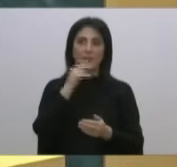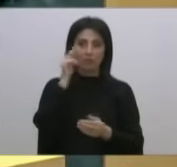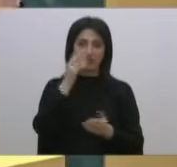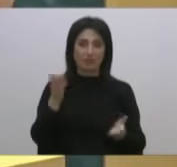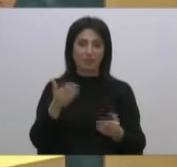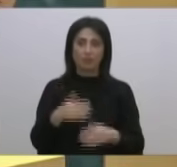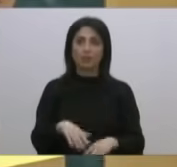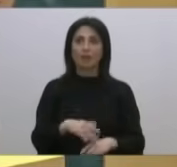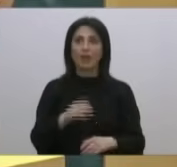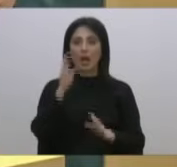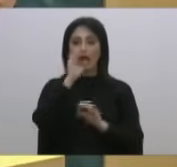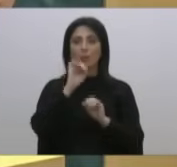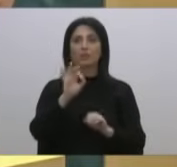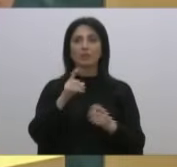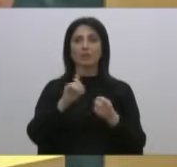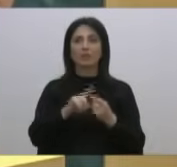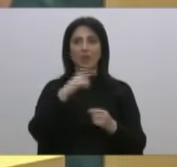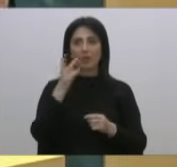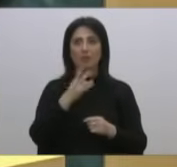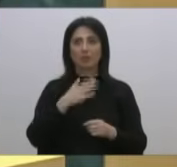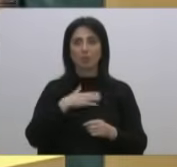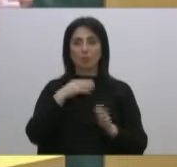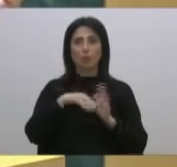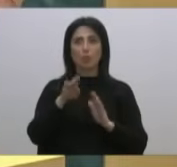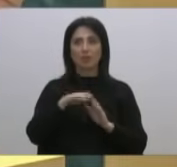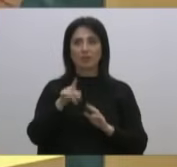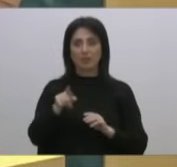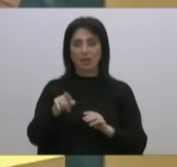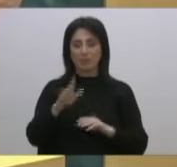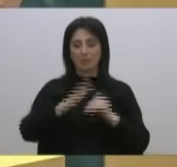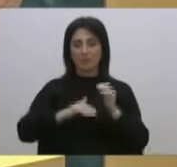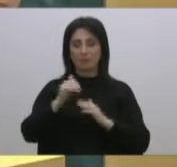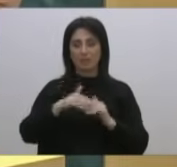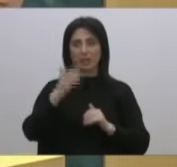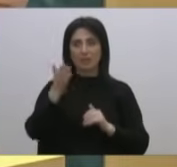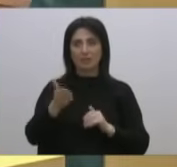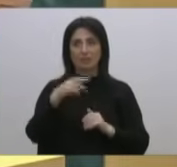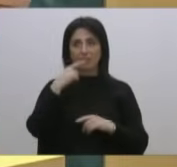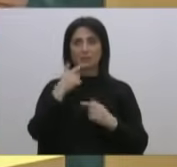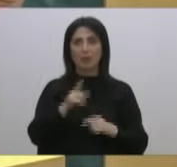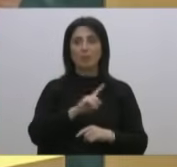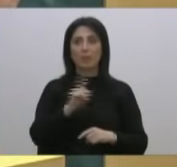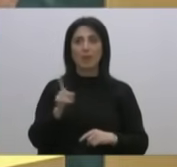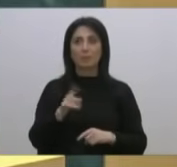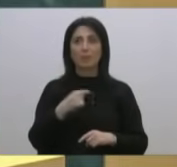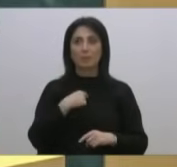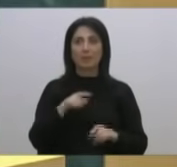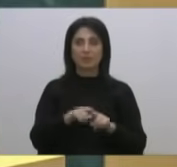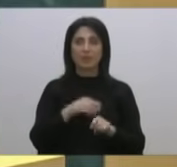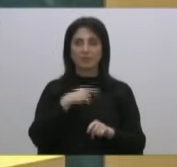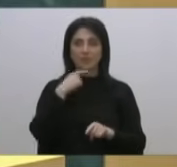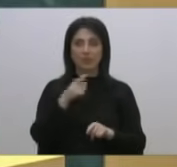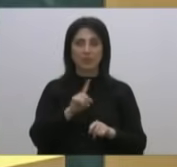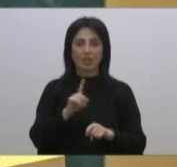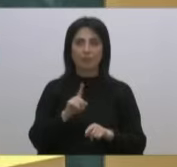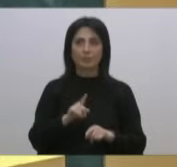coronavisal. Care mă zdați asta dacă știi, dar acum unde, ce îmi zeu că te sad, am dargi specialiste, i s-a obrăvit în magram. Menți vin da